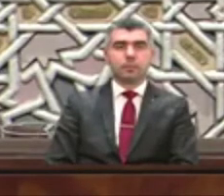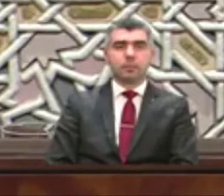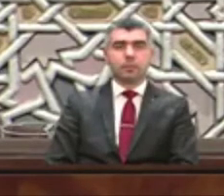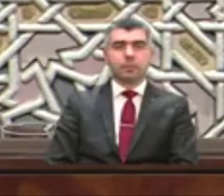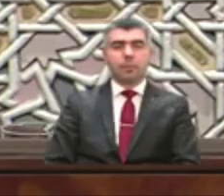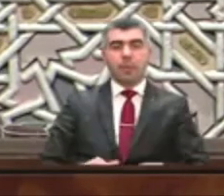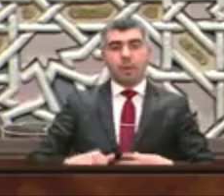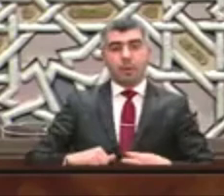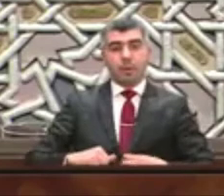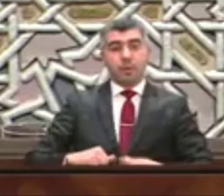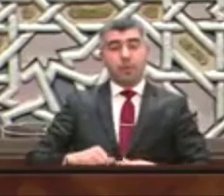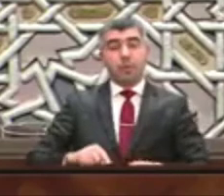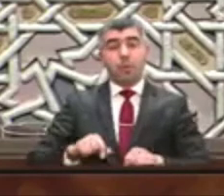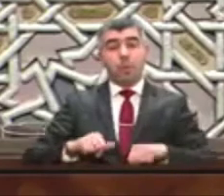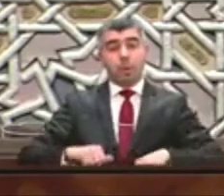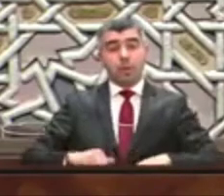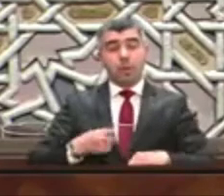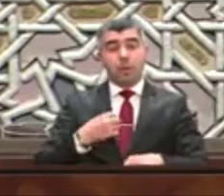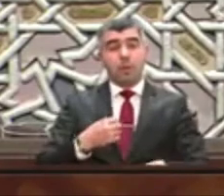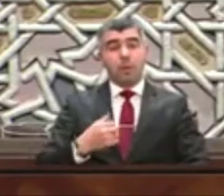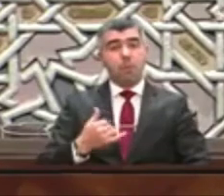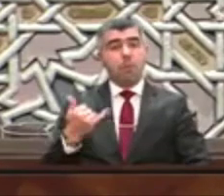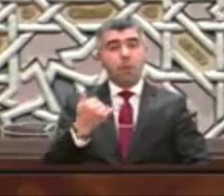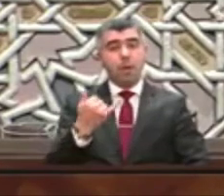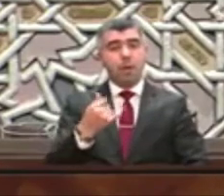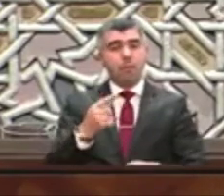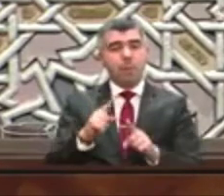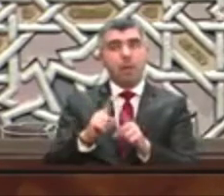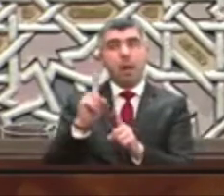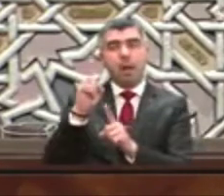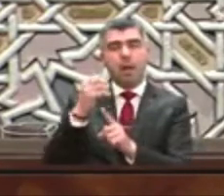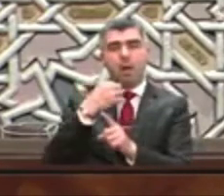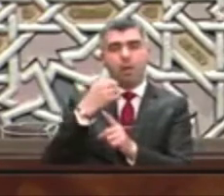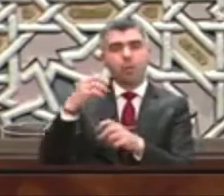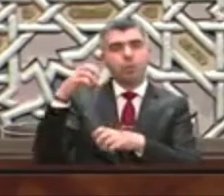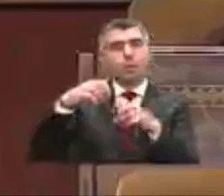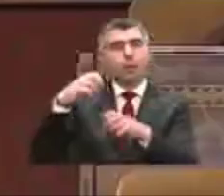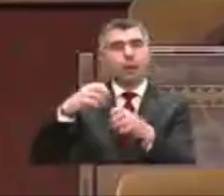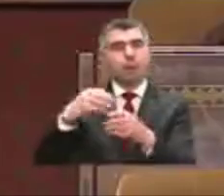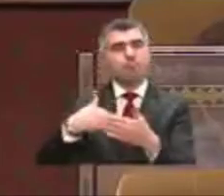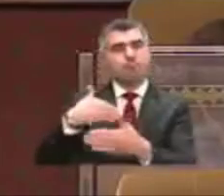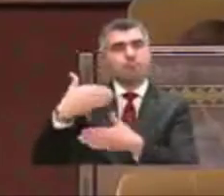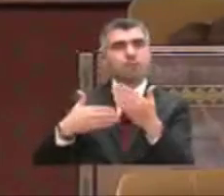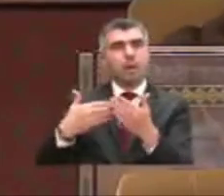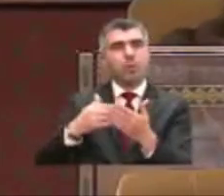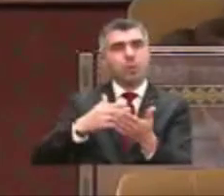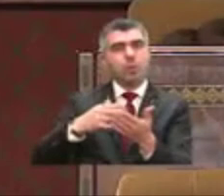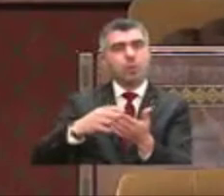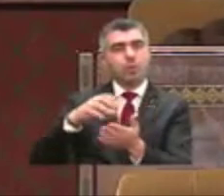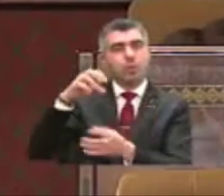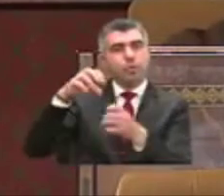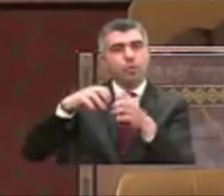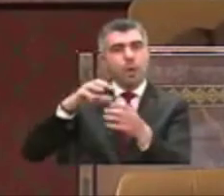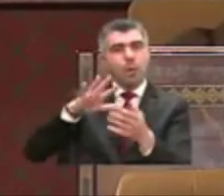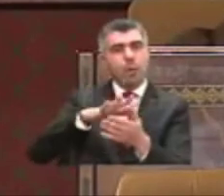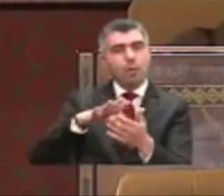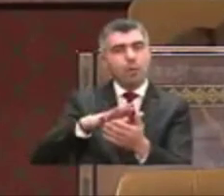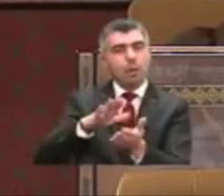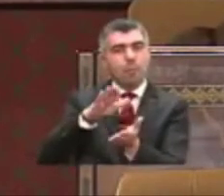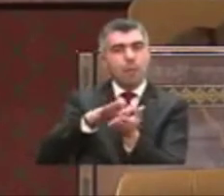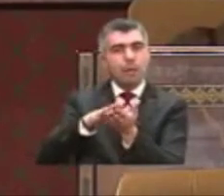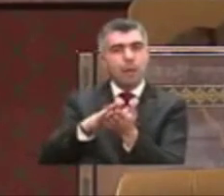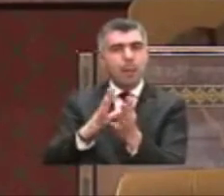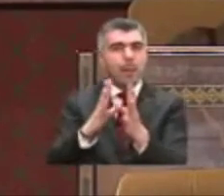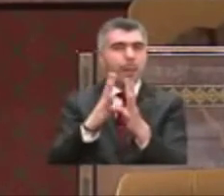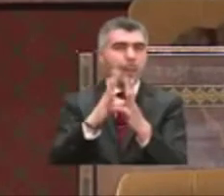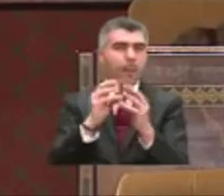السيد الوزير، كنطلب الله سبحانه وتعالى يغيثنا. كما جاء في الرد ديالكم، توالي سنوات الجفاف اثر على مخزون الماء، واليوم المخزون